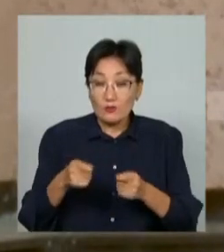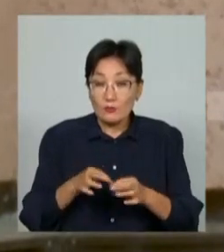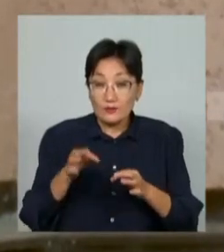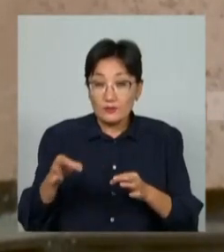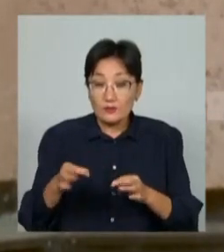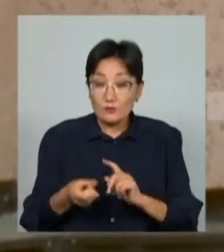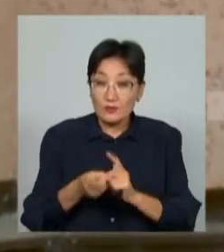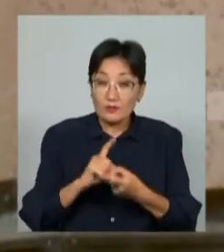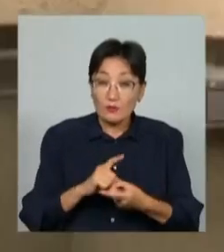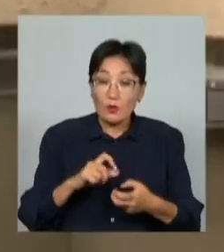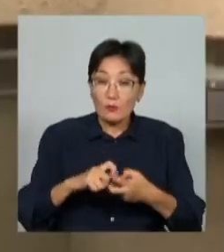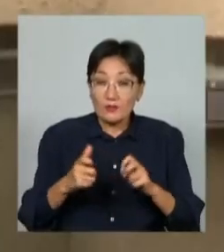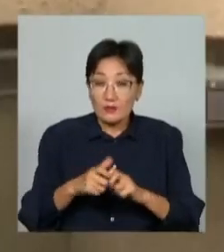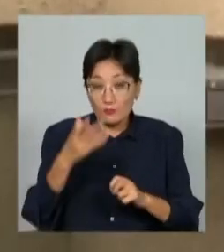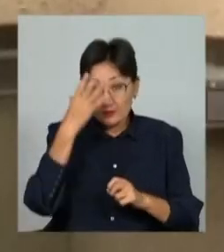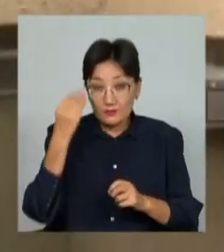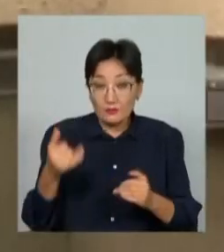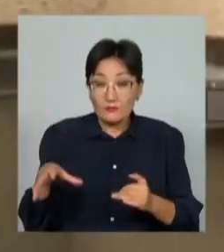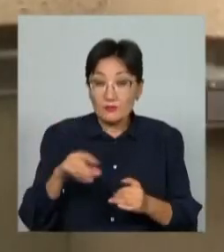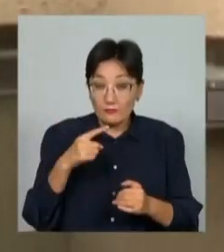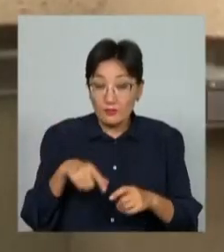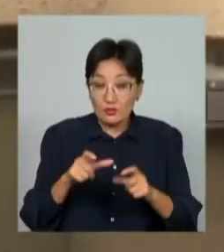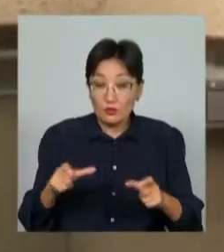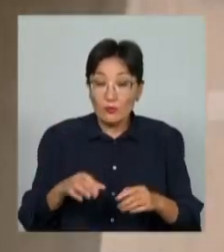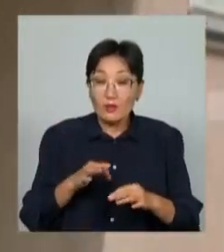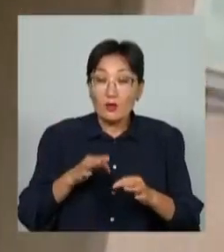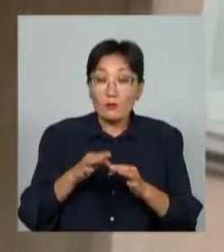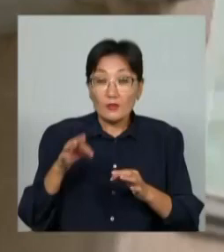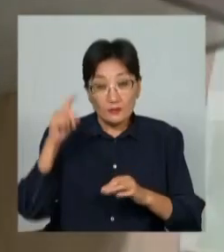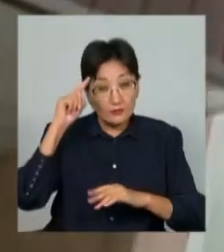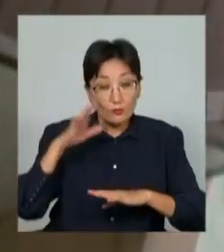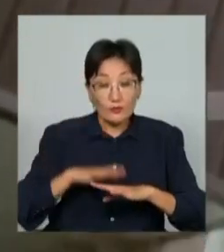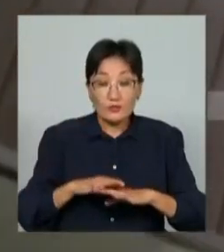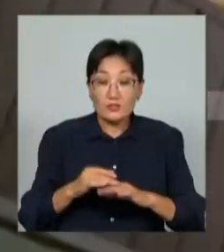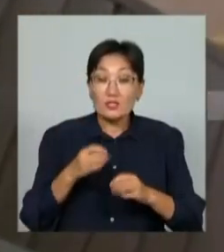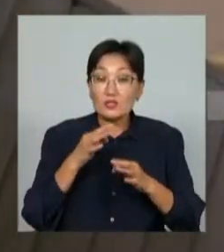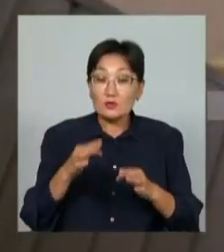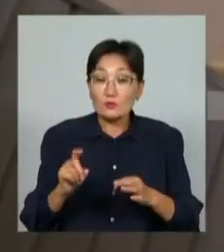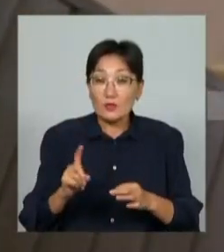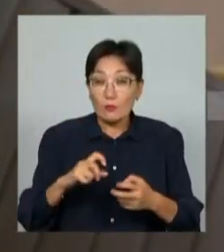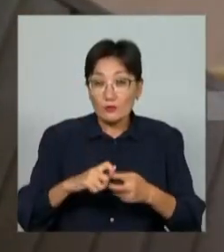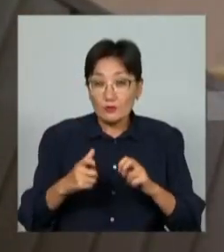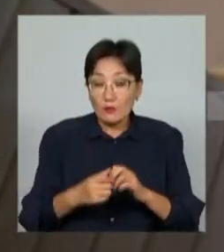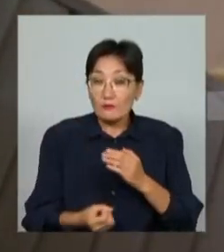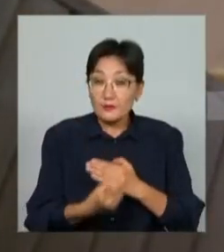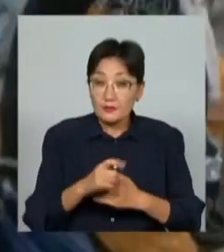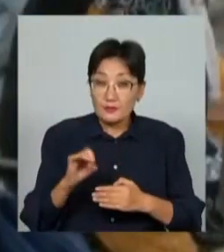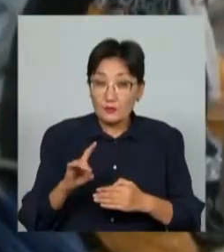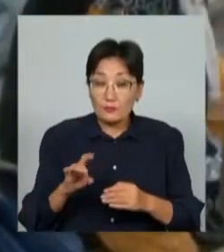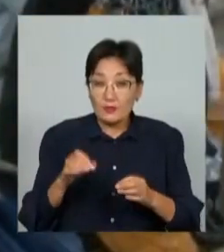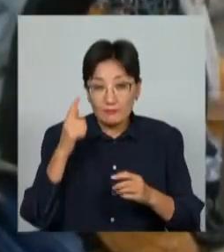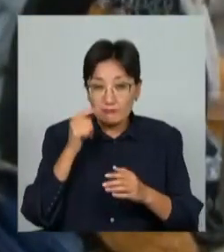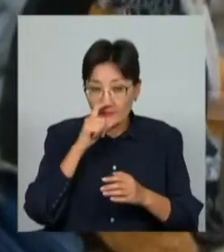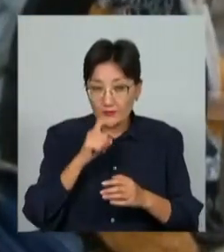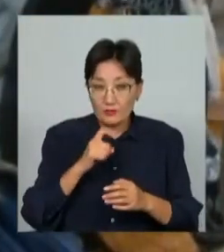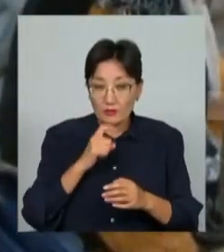области сменилось, о проблеме забыли, сетуют жители. В областном акимате тем временем заявили, что проблема возникла из-за